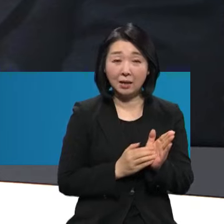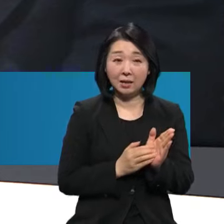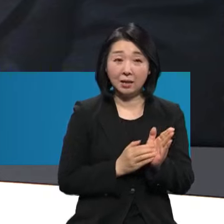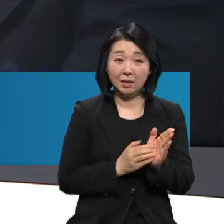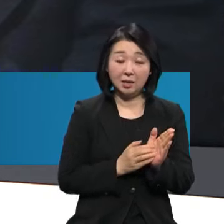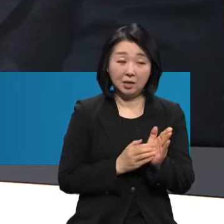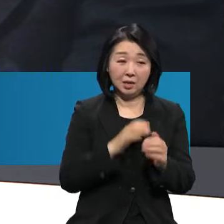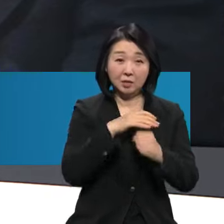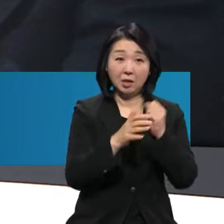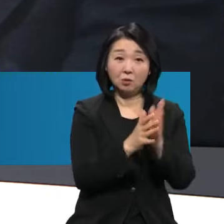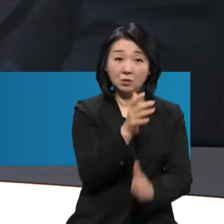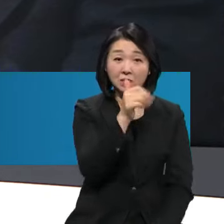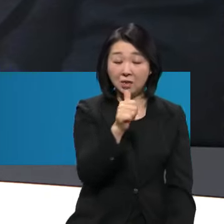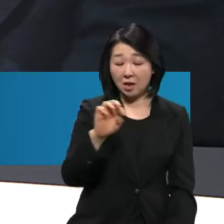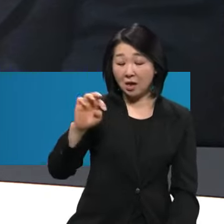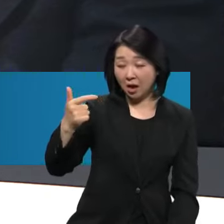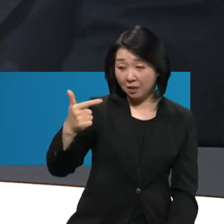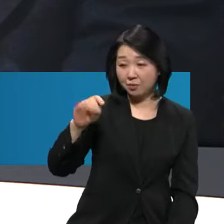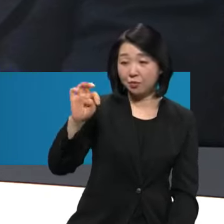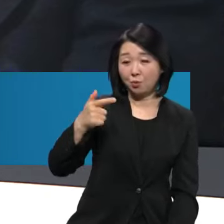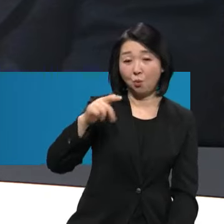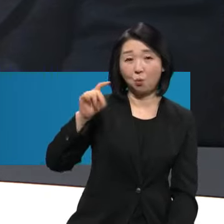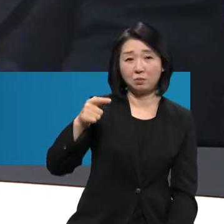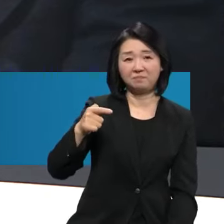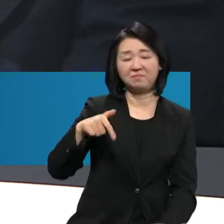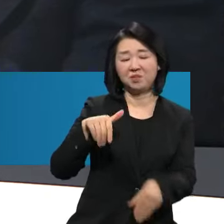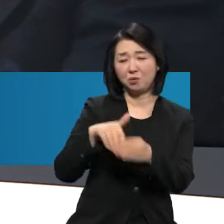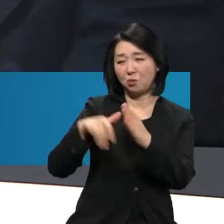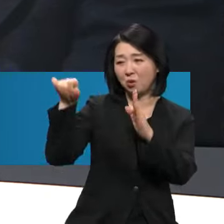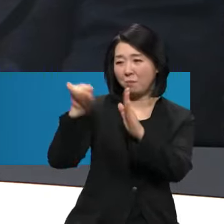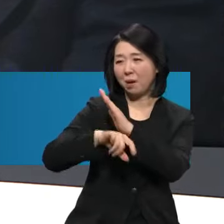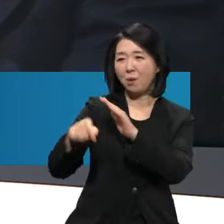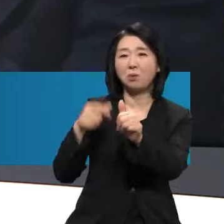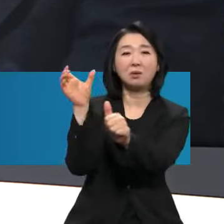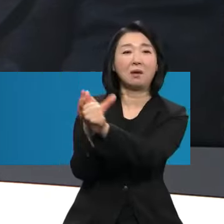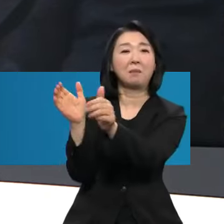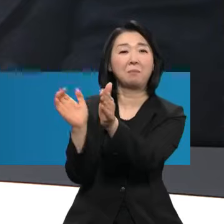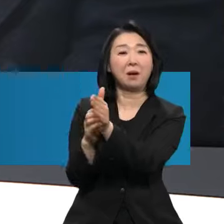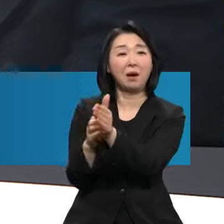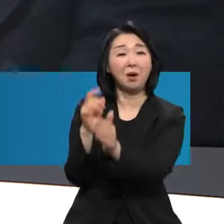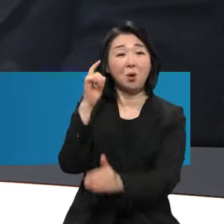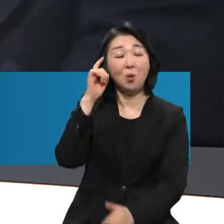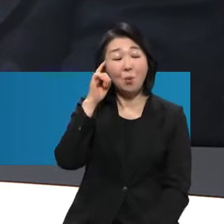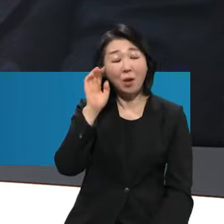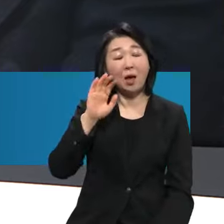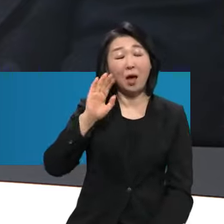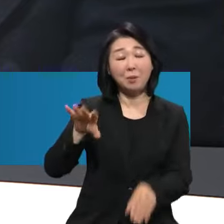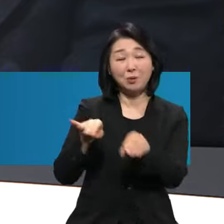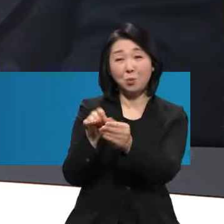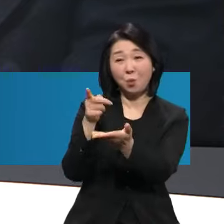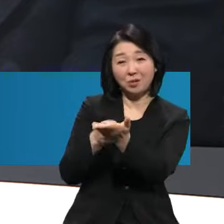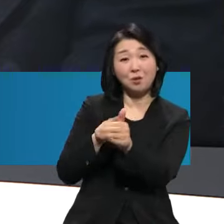한동훈 비대위원장에게 총선 패배에 책임을 묻고 있는데 착기 총리 후보로도